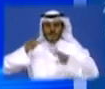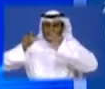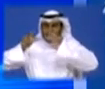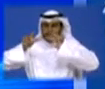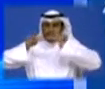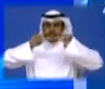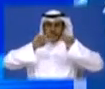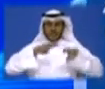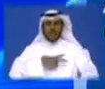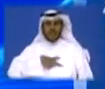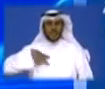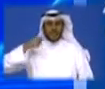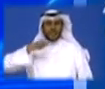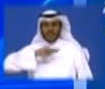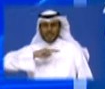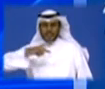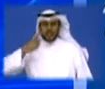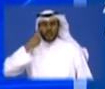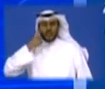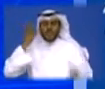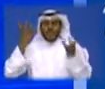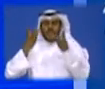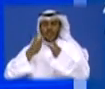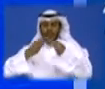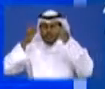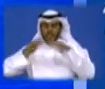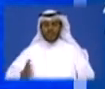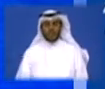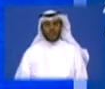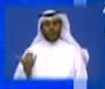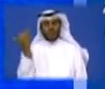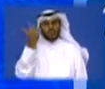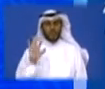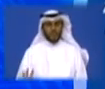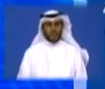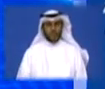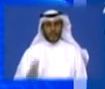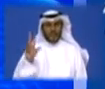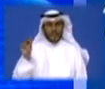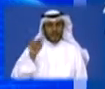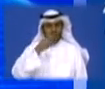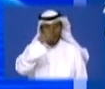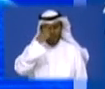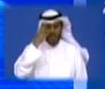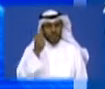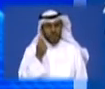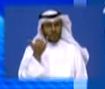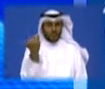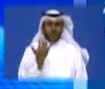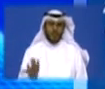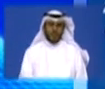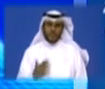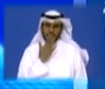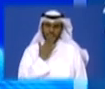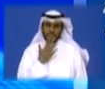الحكوميه مشيرا الى عدد من الموضوعات ذات الاهميه وبما يترتب عليها من اثار ماليه واقتصاديه